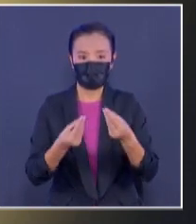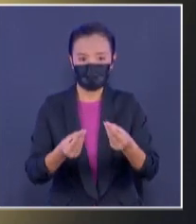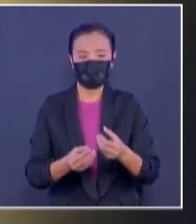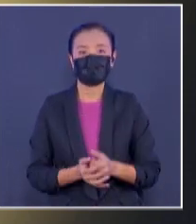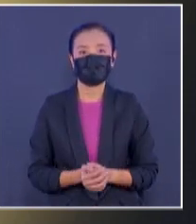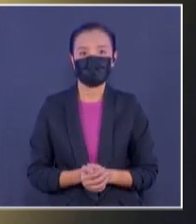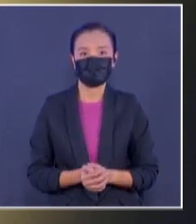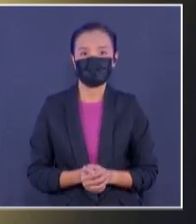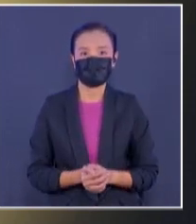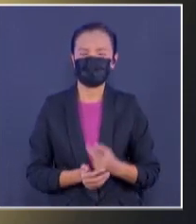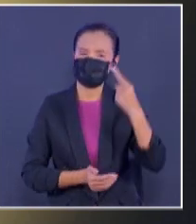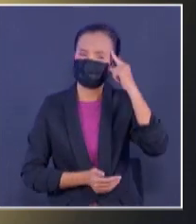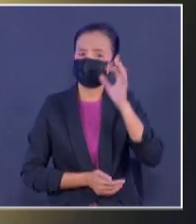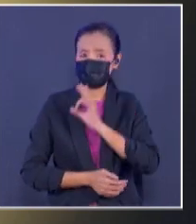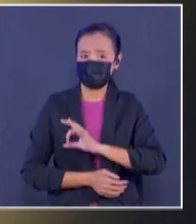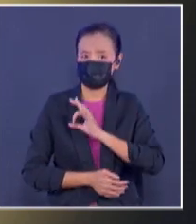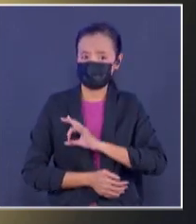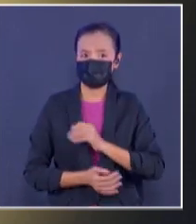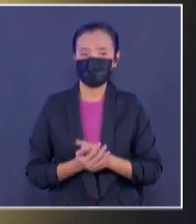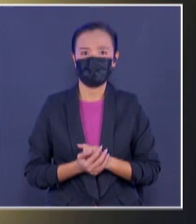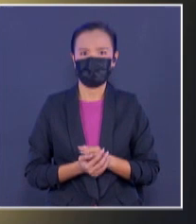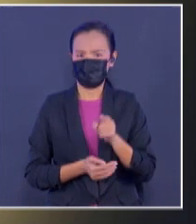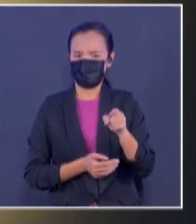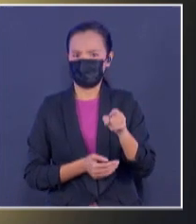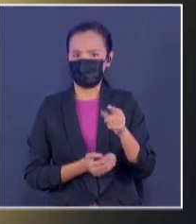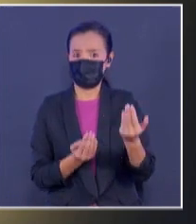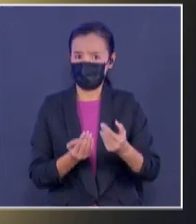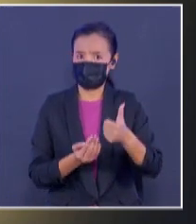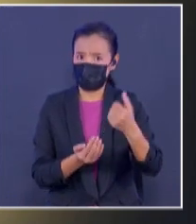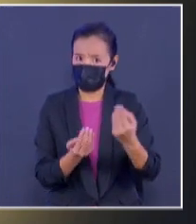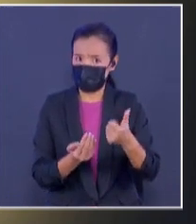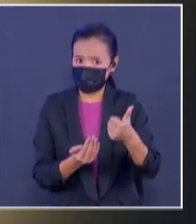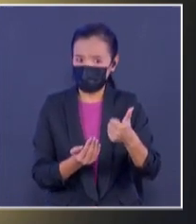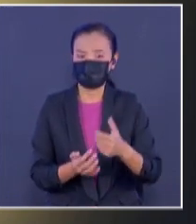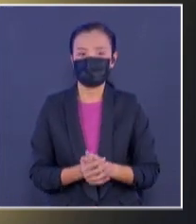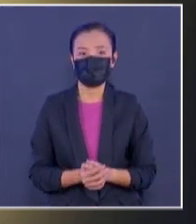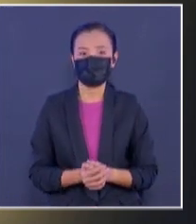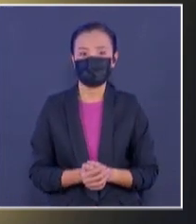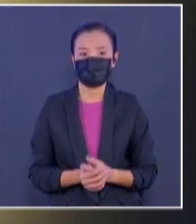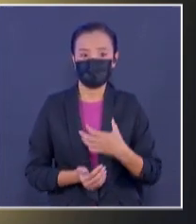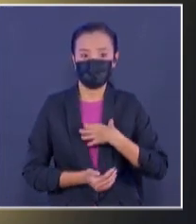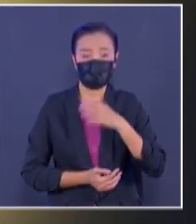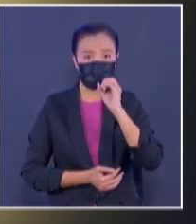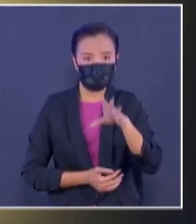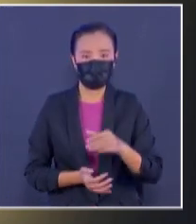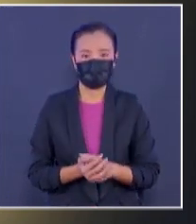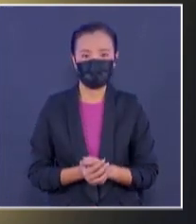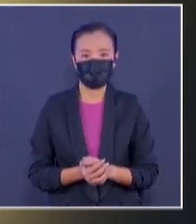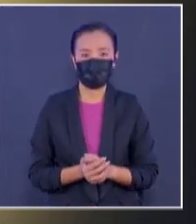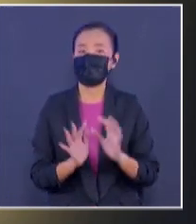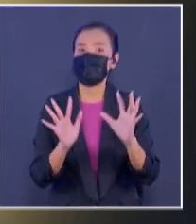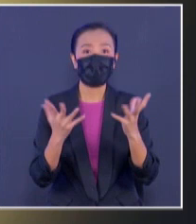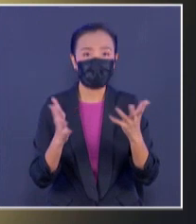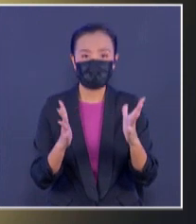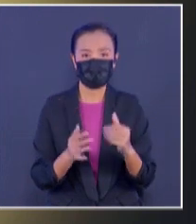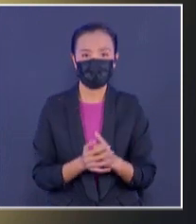แล้วคนก็เลยรู้สึกเหมือนแบบเฮ้ยเธอเข้ากับลูกเขาได้ด้วยหรอก็เลยอยากจะบอกกันว่ามันยังไม่มี